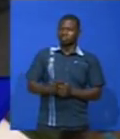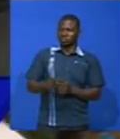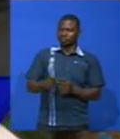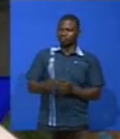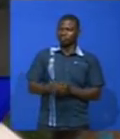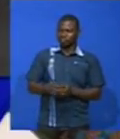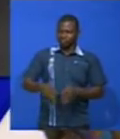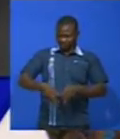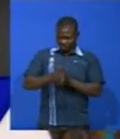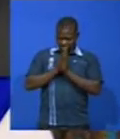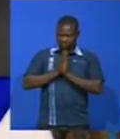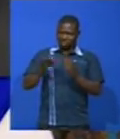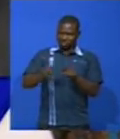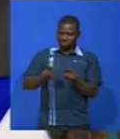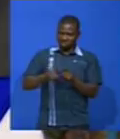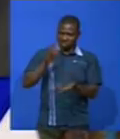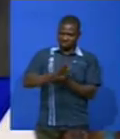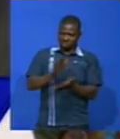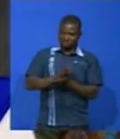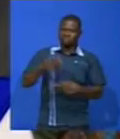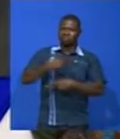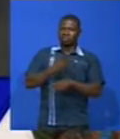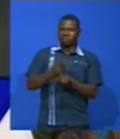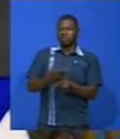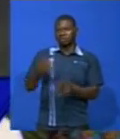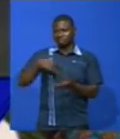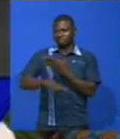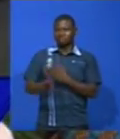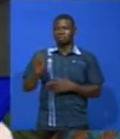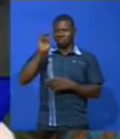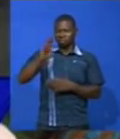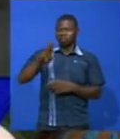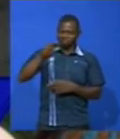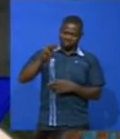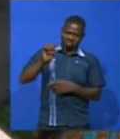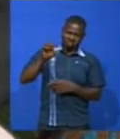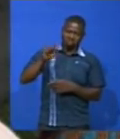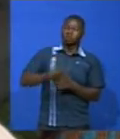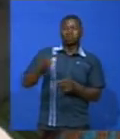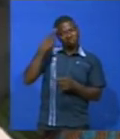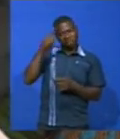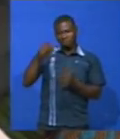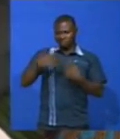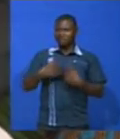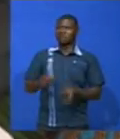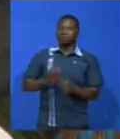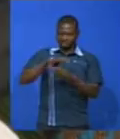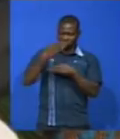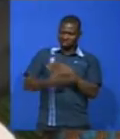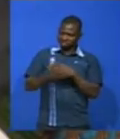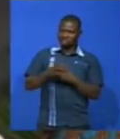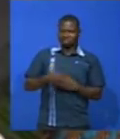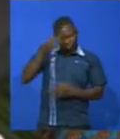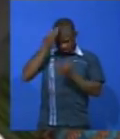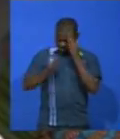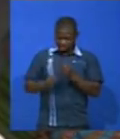d'un document qui a été produit, donc l'aspect UMA, permet donc d'avoir un encadrement réglementaire, juridique, donc de cette volonté donc, de